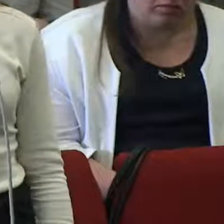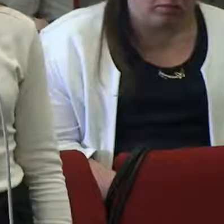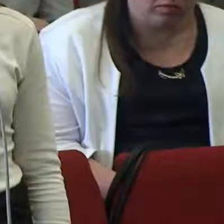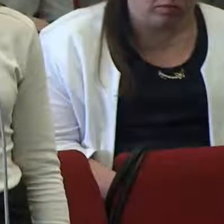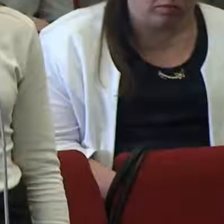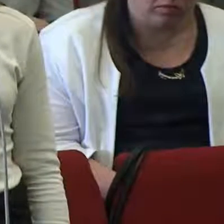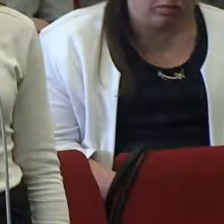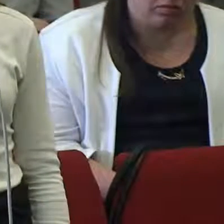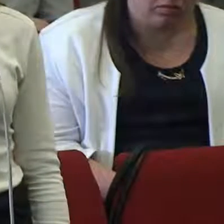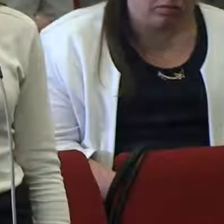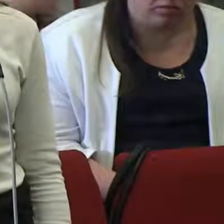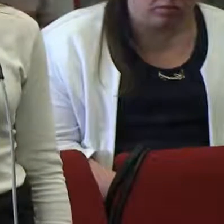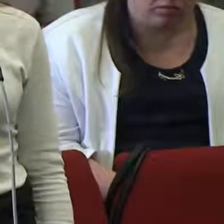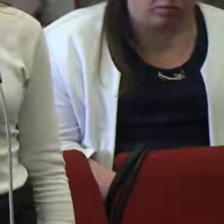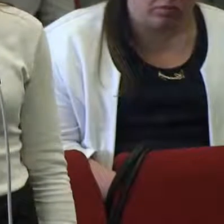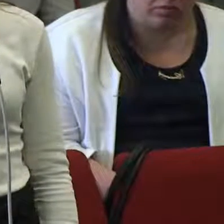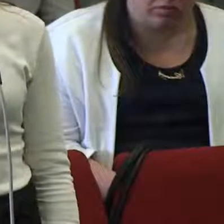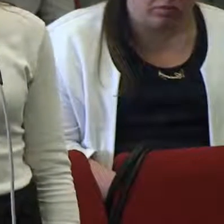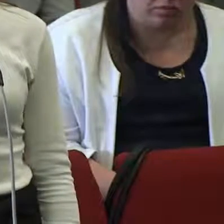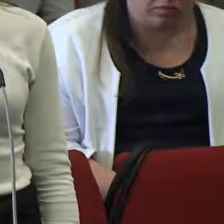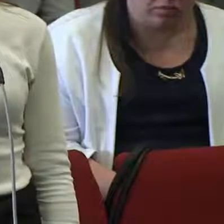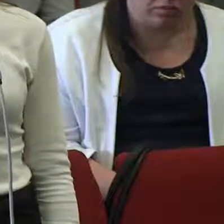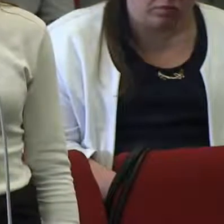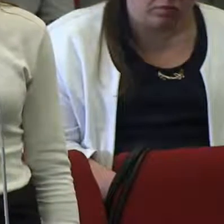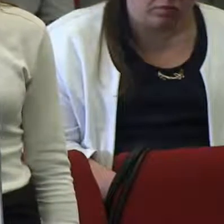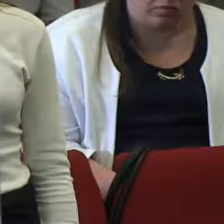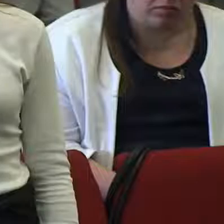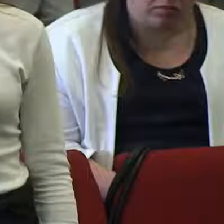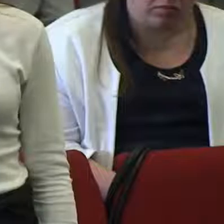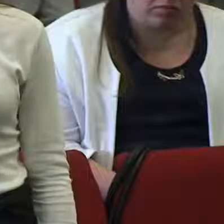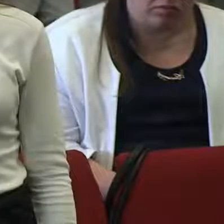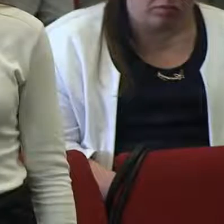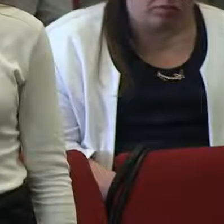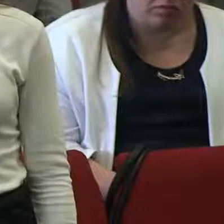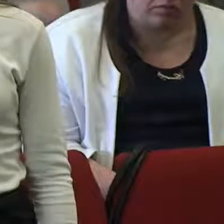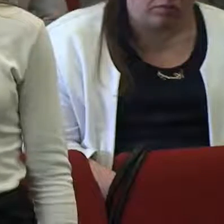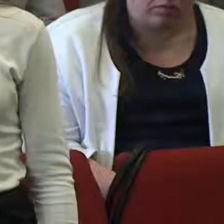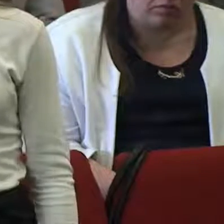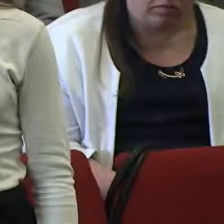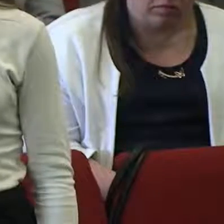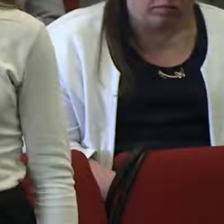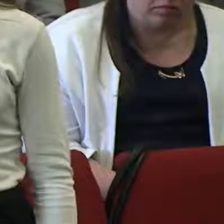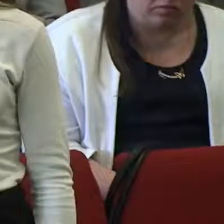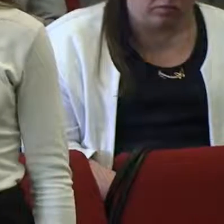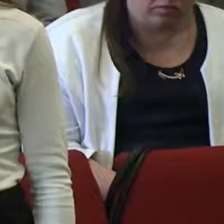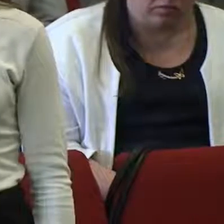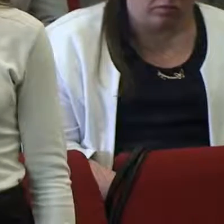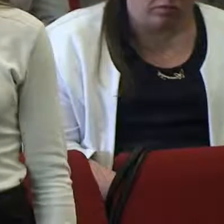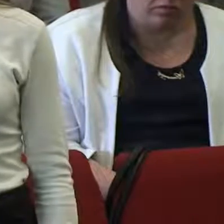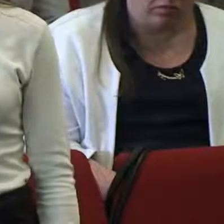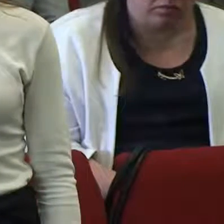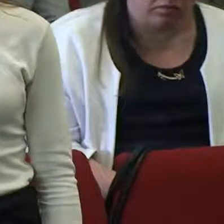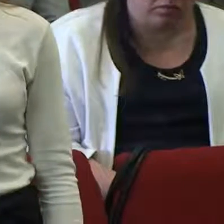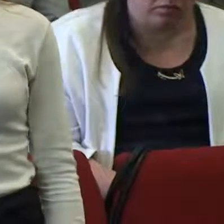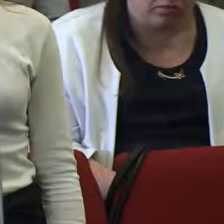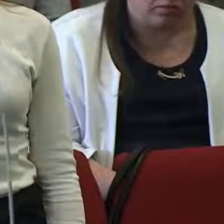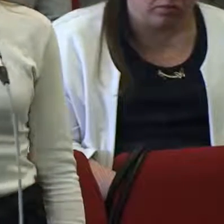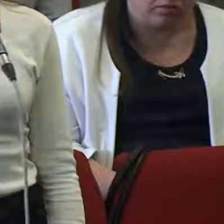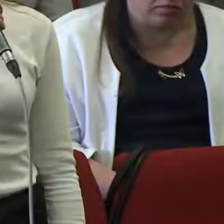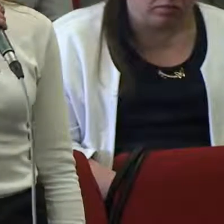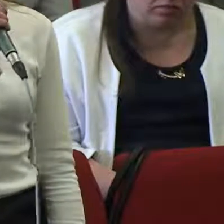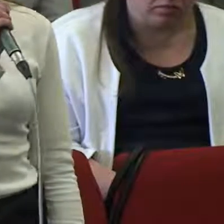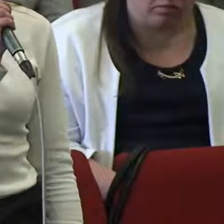тоді ще збільшиться утома, і він у вічність не війде. Візьметься дух із цього світу,